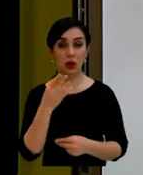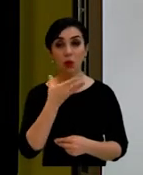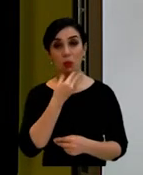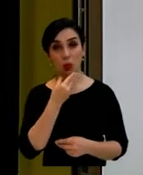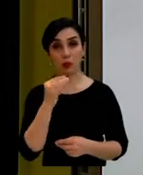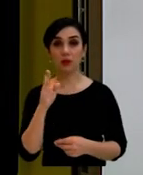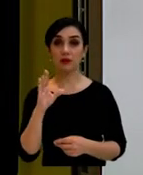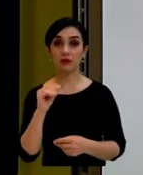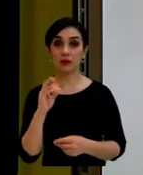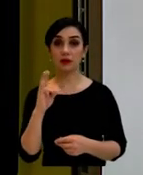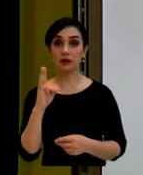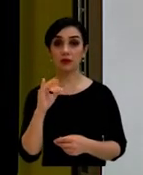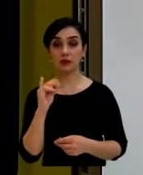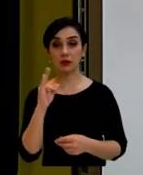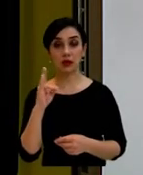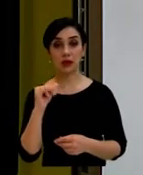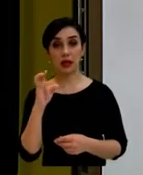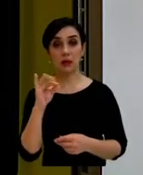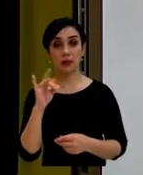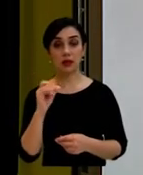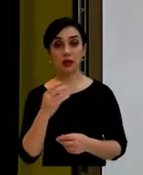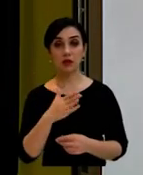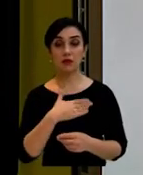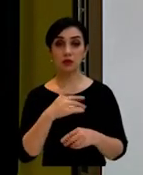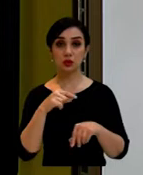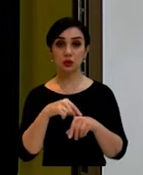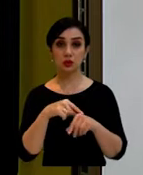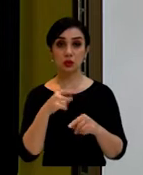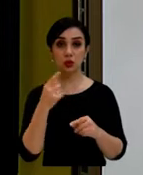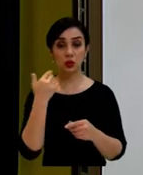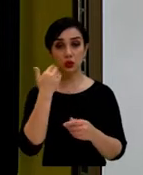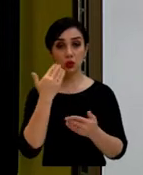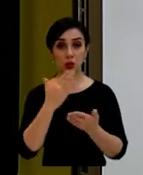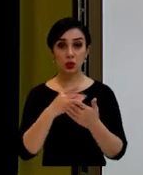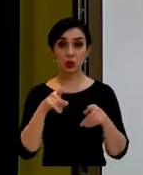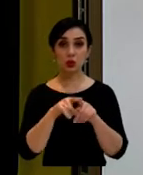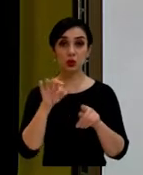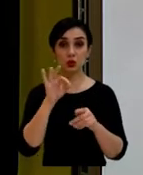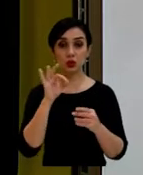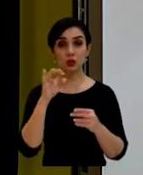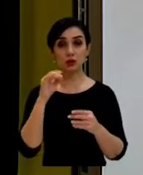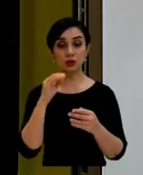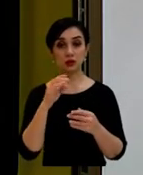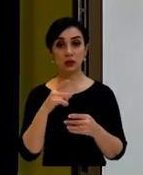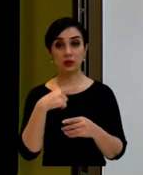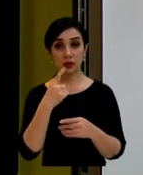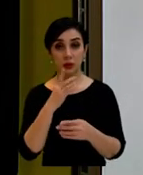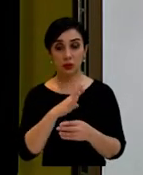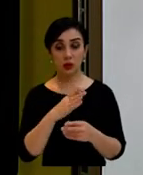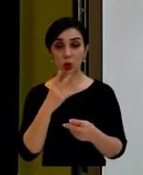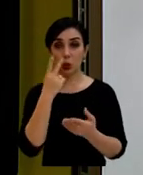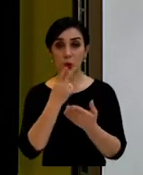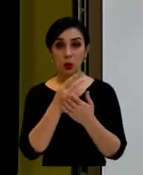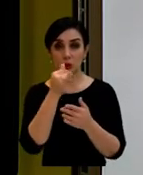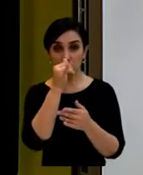nabira suhbatida vijdon haqida gapirilgan edi. Bu mavhum tushuncha. Ko'rib